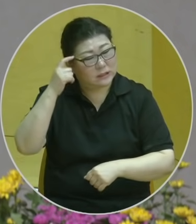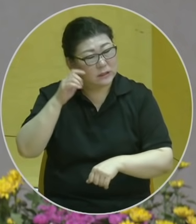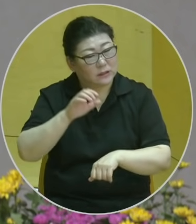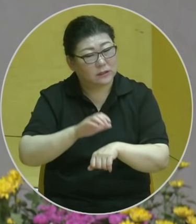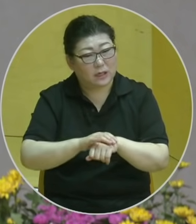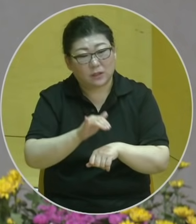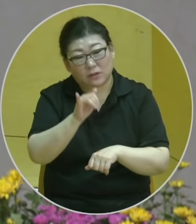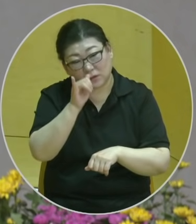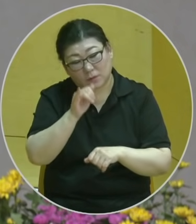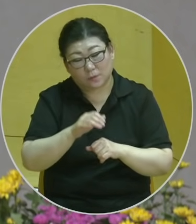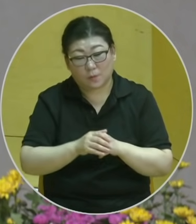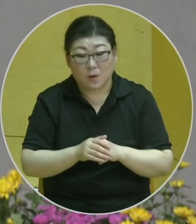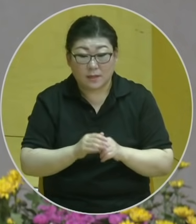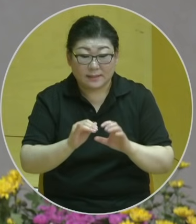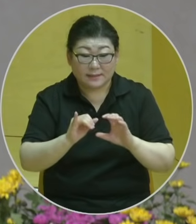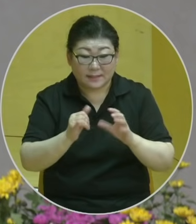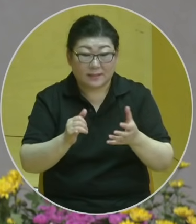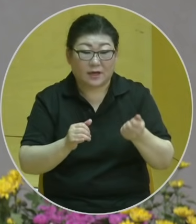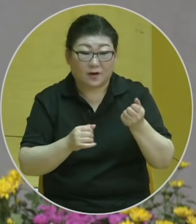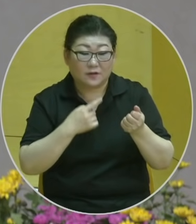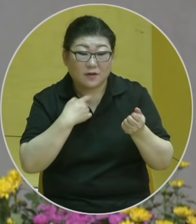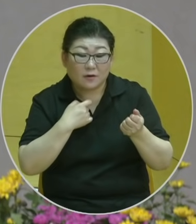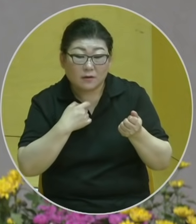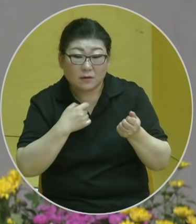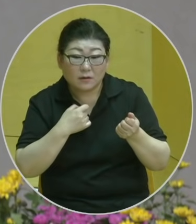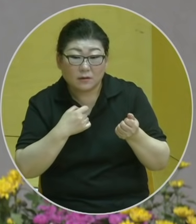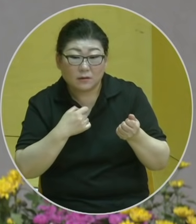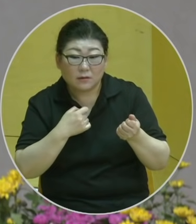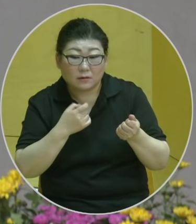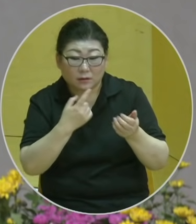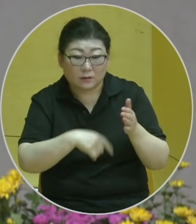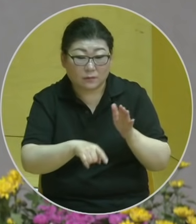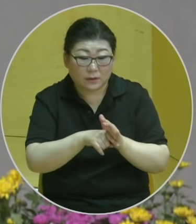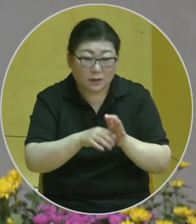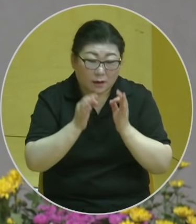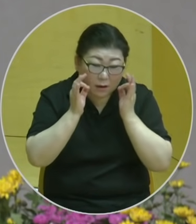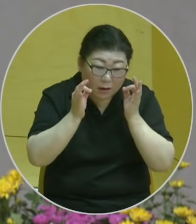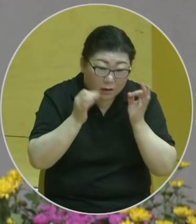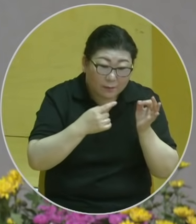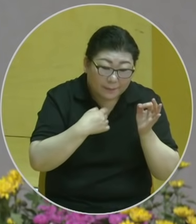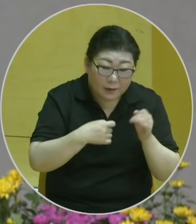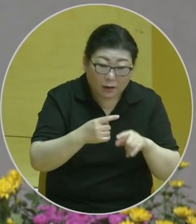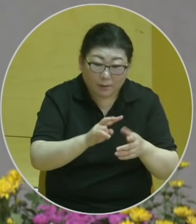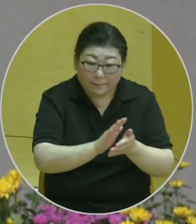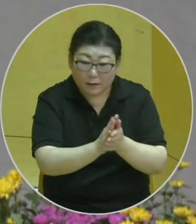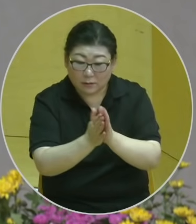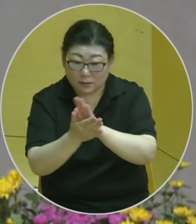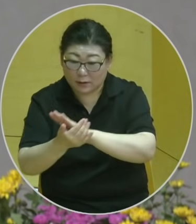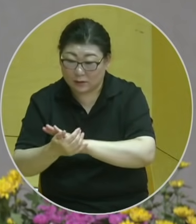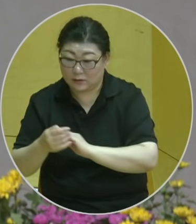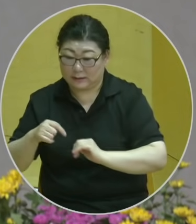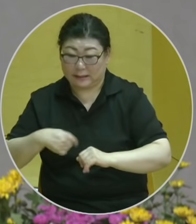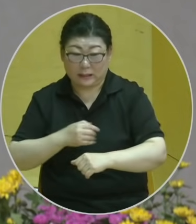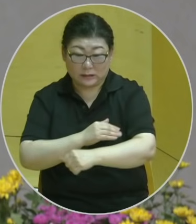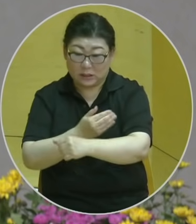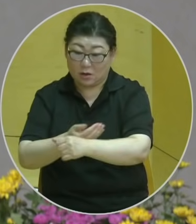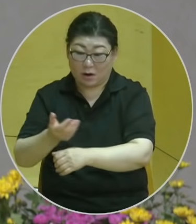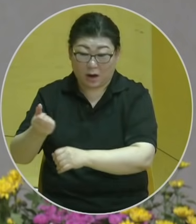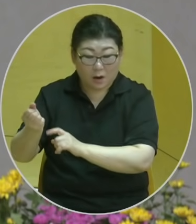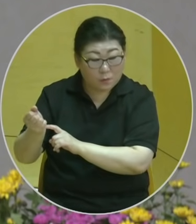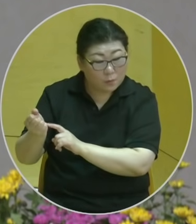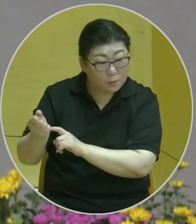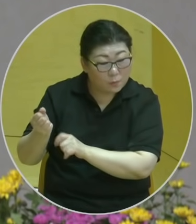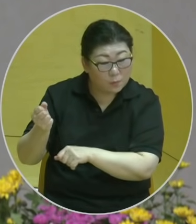세상의 것을 얻는 데 최선을 다했던 그가 변화해서 자기의 실력과 자기가 가진 모든 것을 가지고